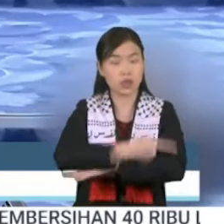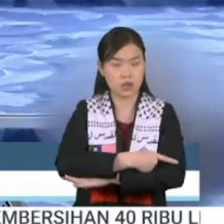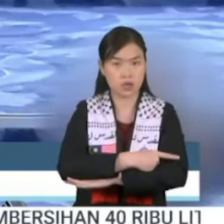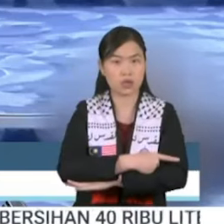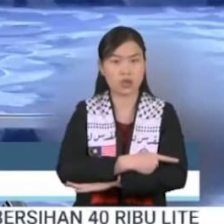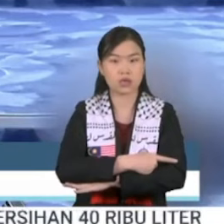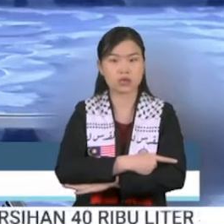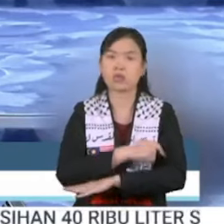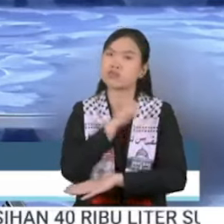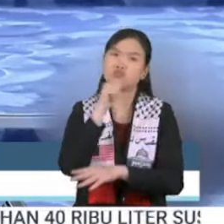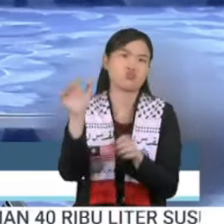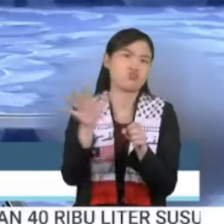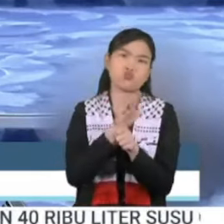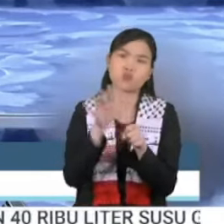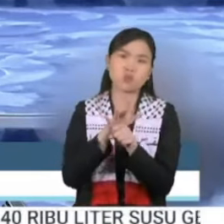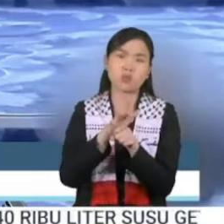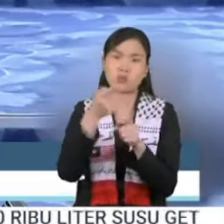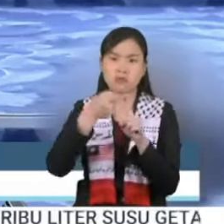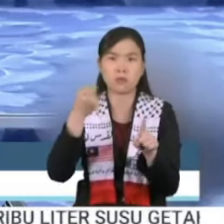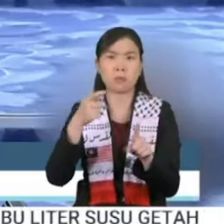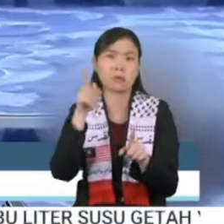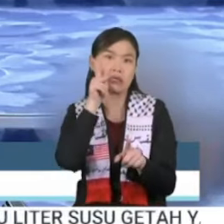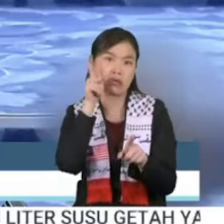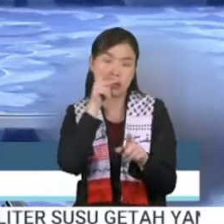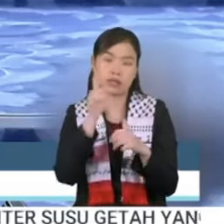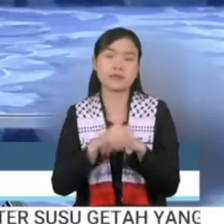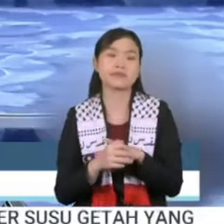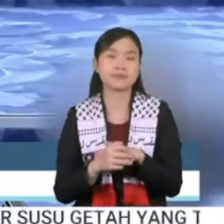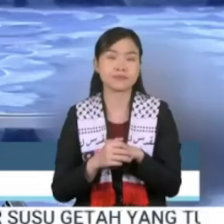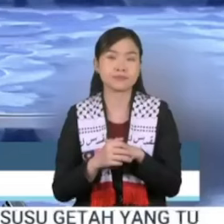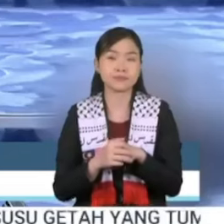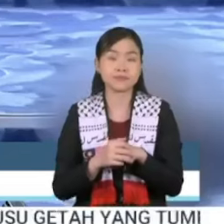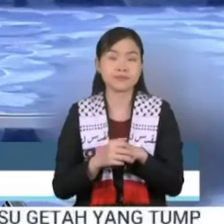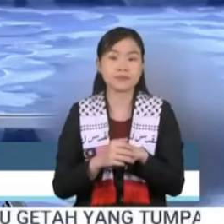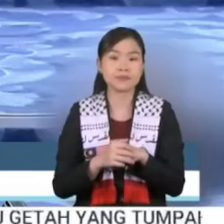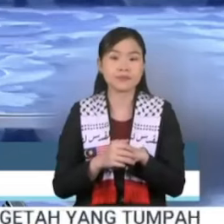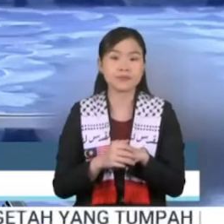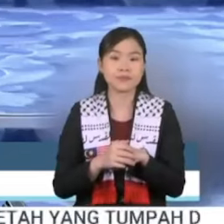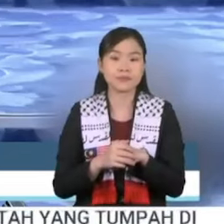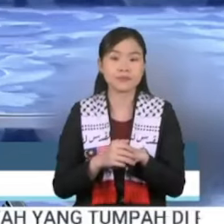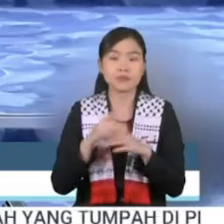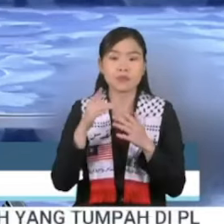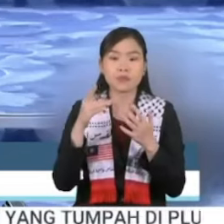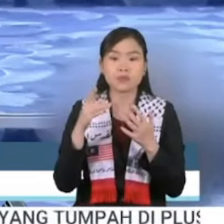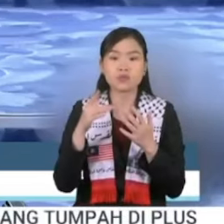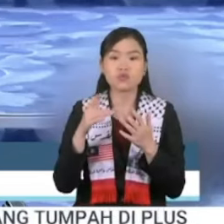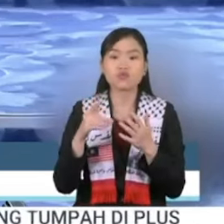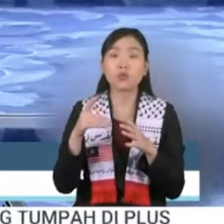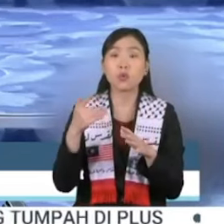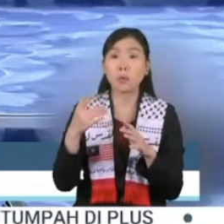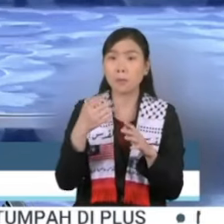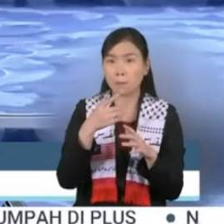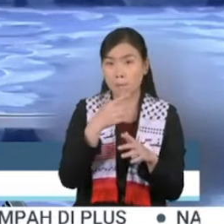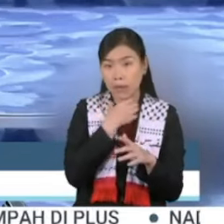kerana keupayaan Sungai Perak sekiranya diberikan suntikan dana untuk